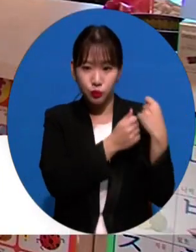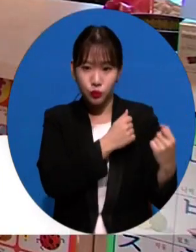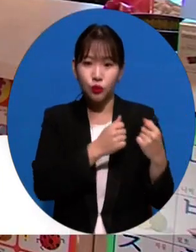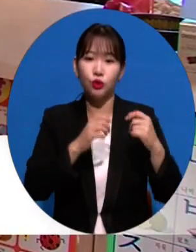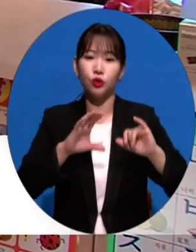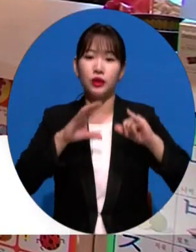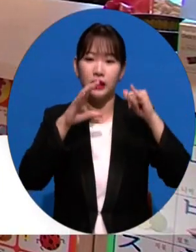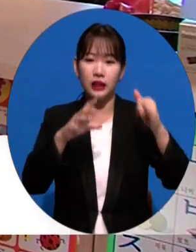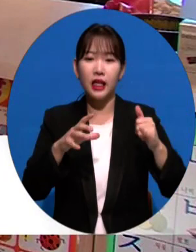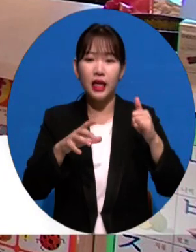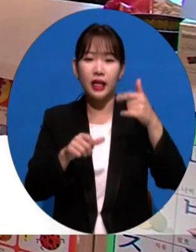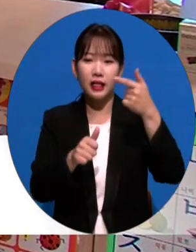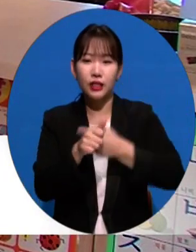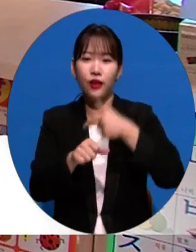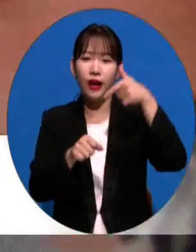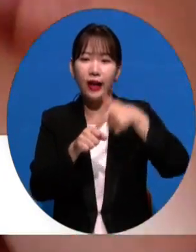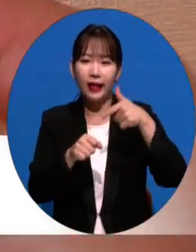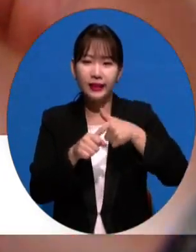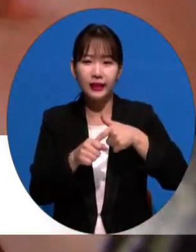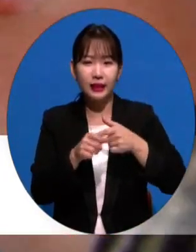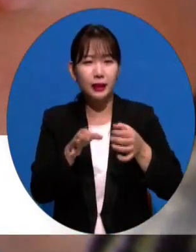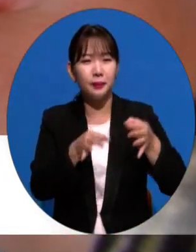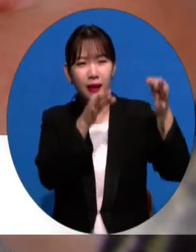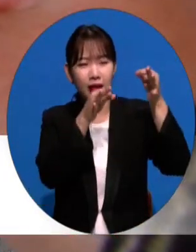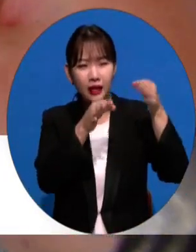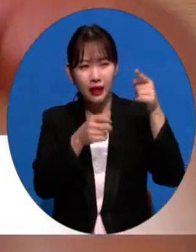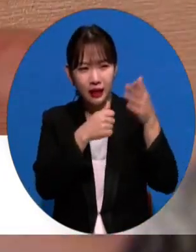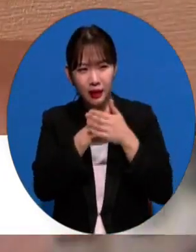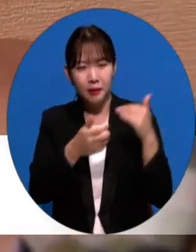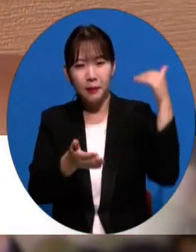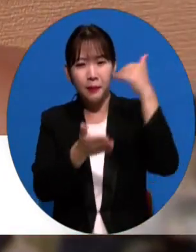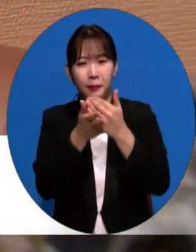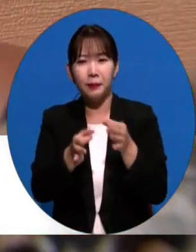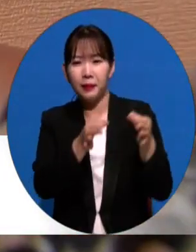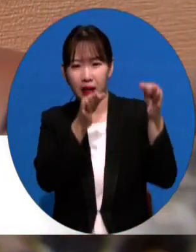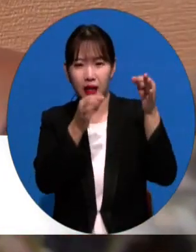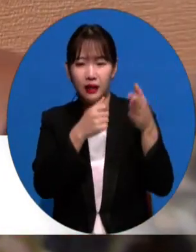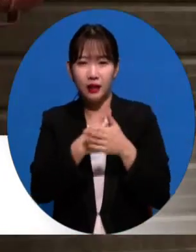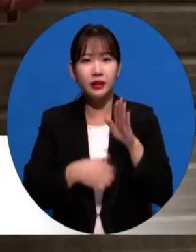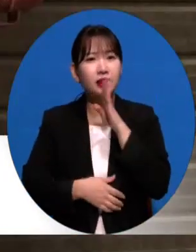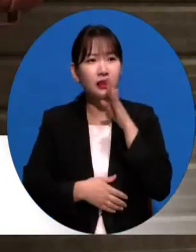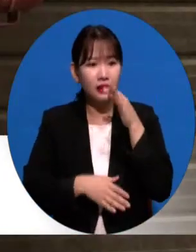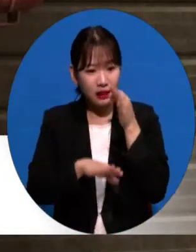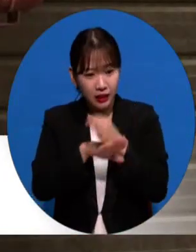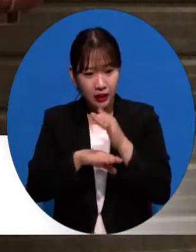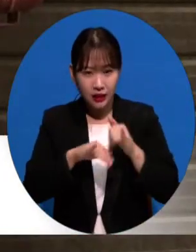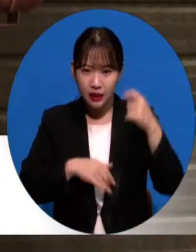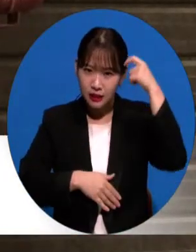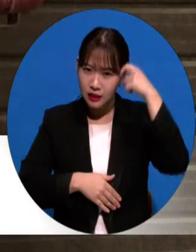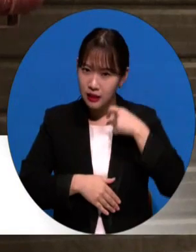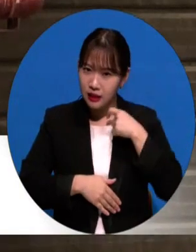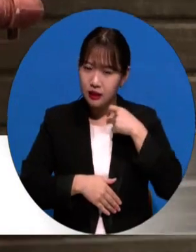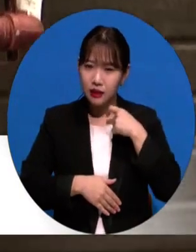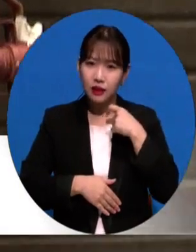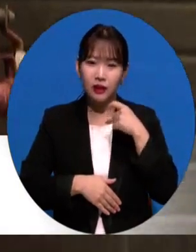액화 천연가스 가격이 반영된 도매 요금의 급등으로 실제 소비자가 느끼는 부담은 지난해